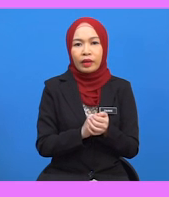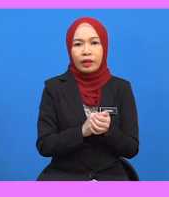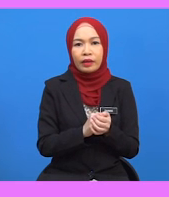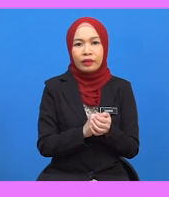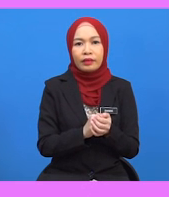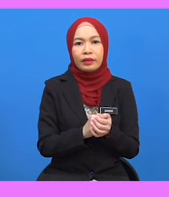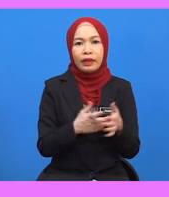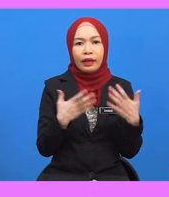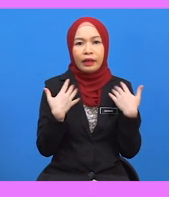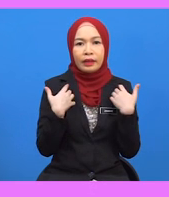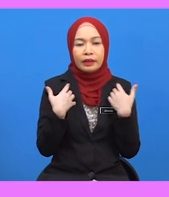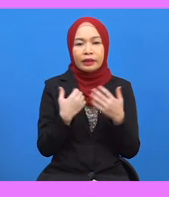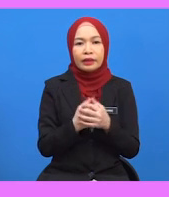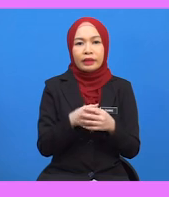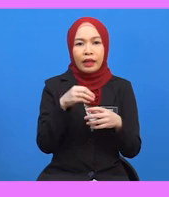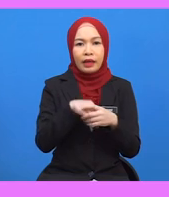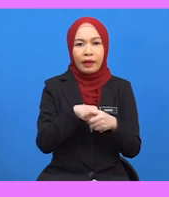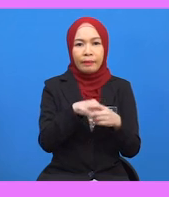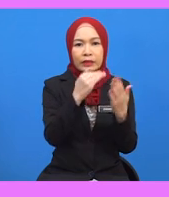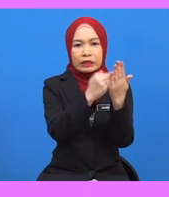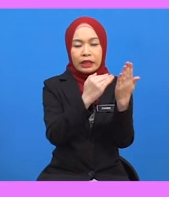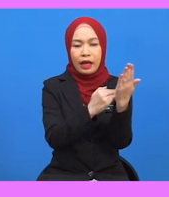dalam senarai.